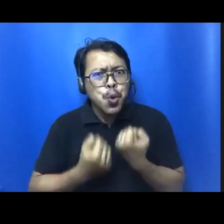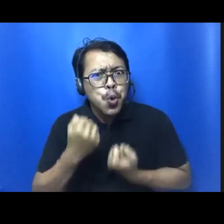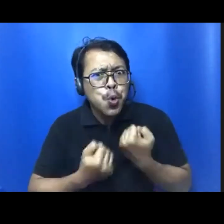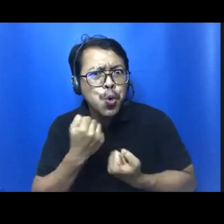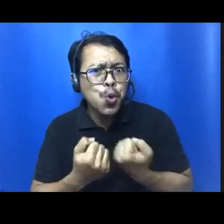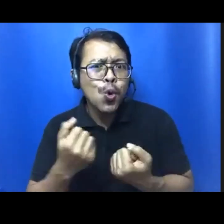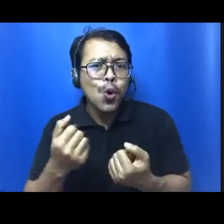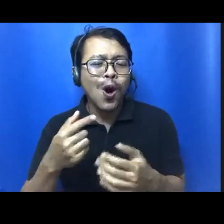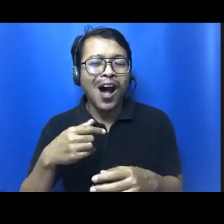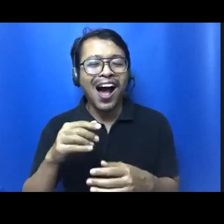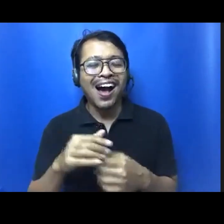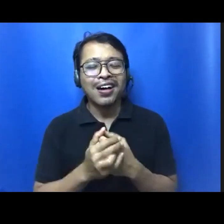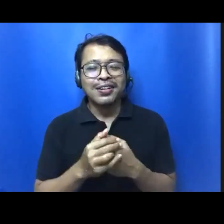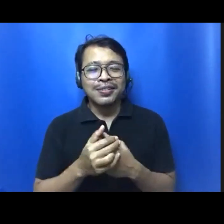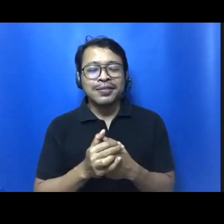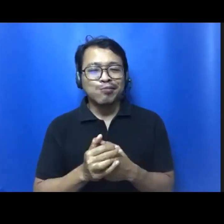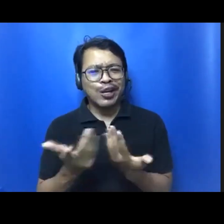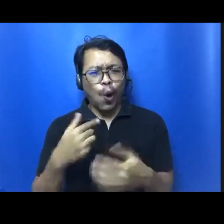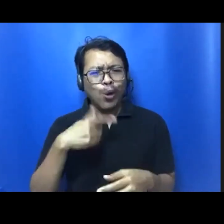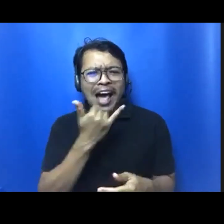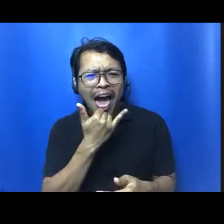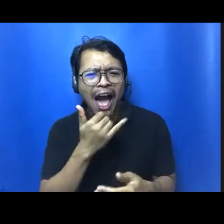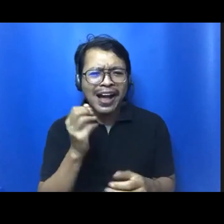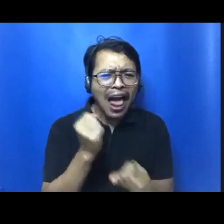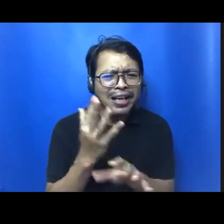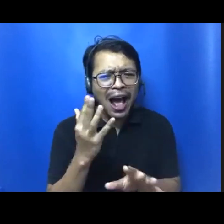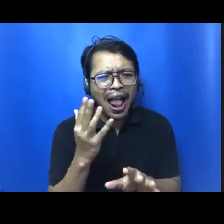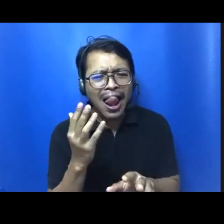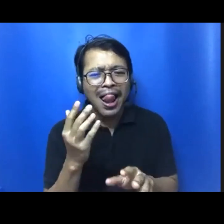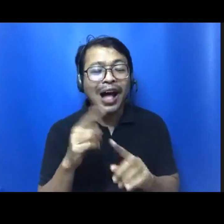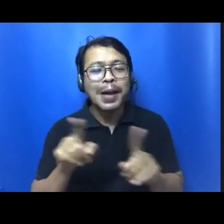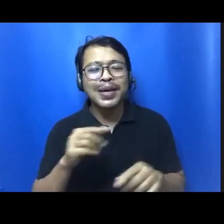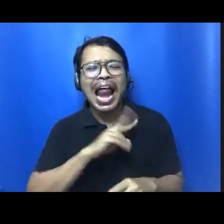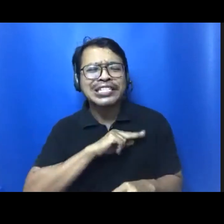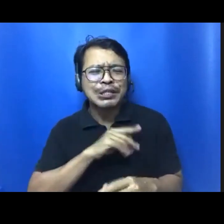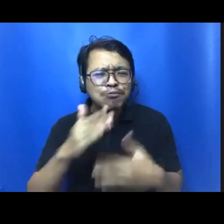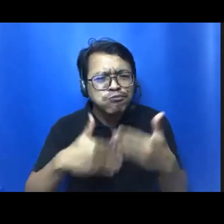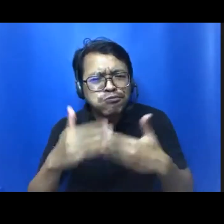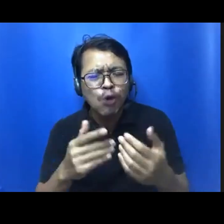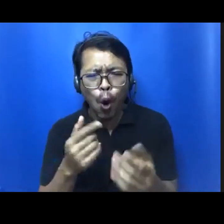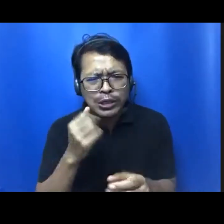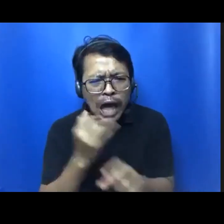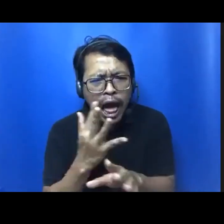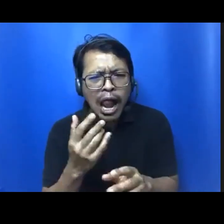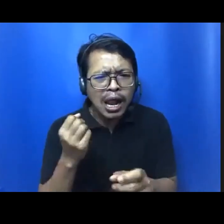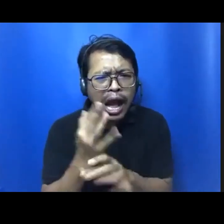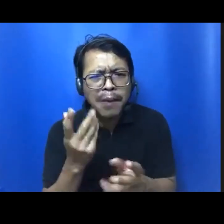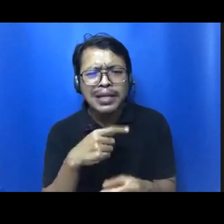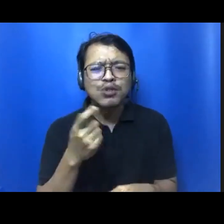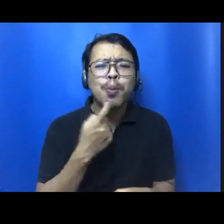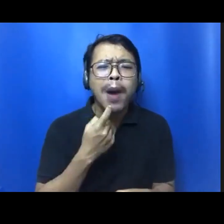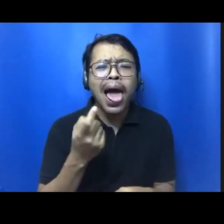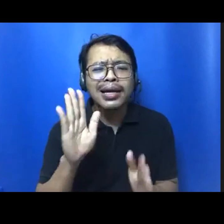tekun itu kayak ini kinerja. Tetapi harus dilandasi dengan karakter moral yang baik. Ya, karakter moral ini